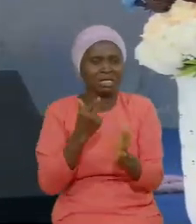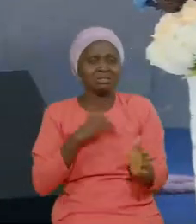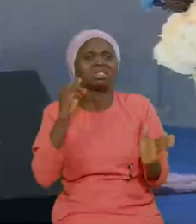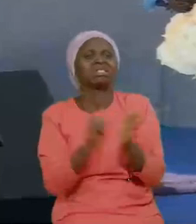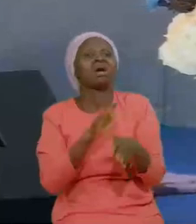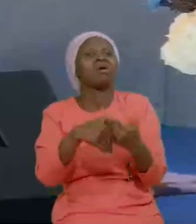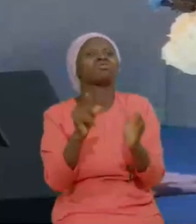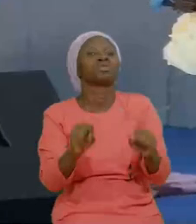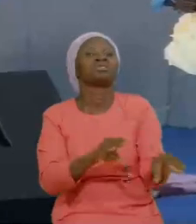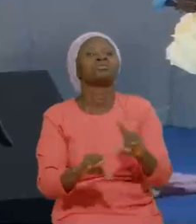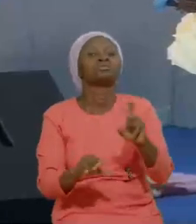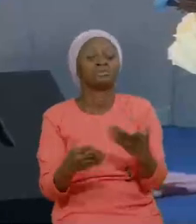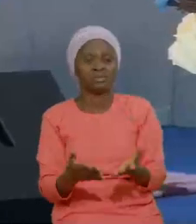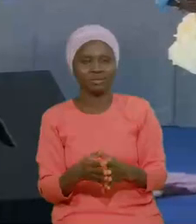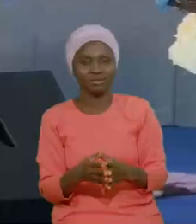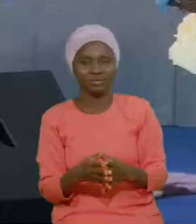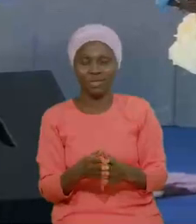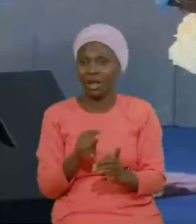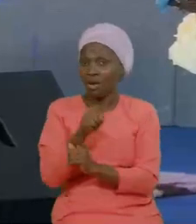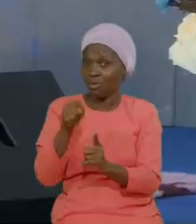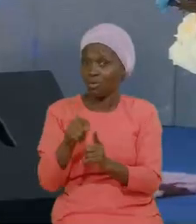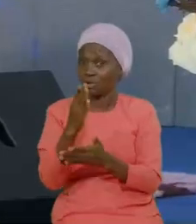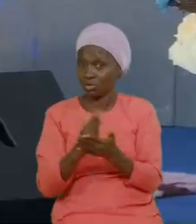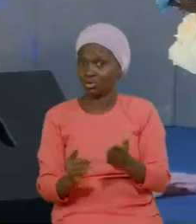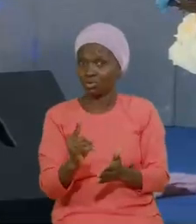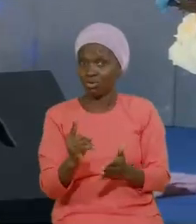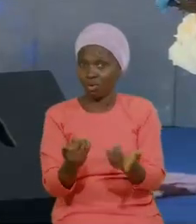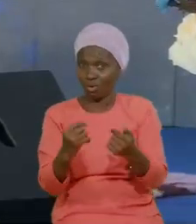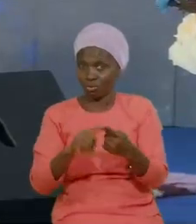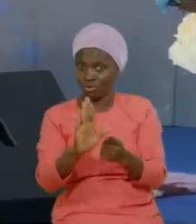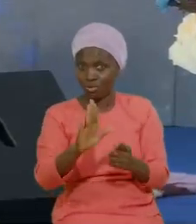La personne ne va même pas louer, elle ne m'a pas apprécié, elle me demande, c'est tout ça?